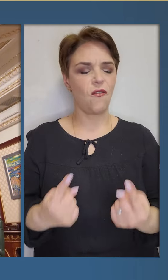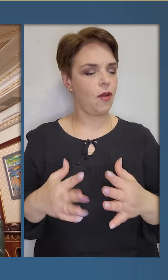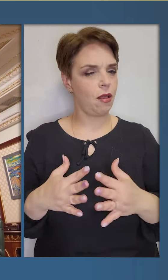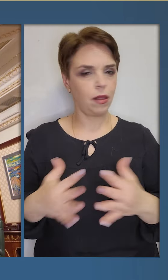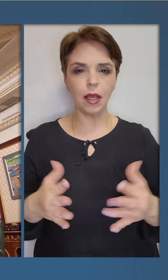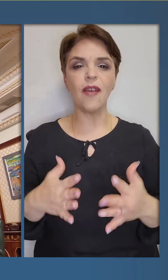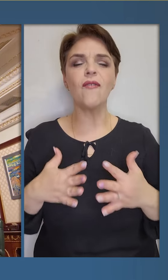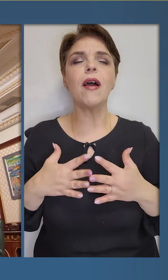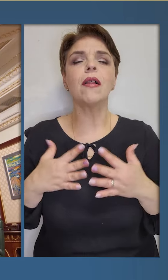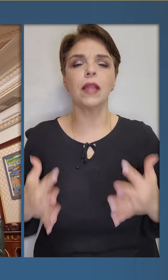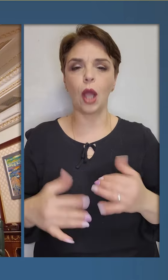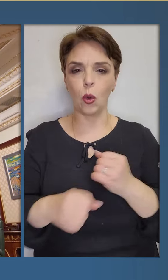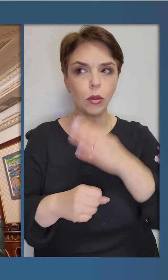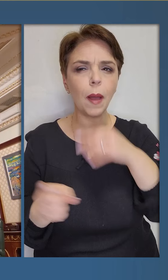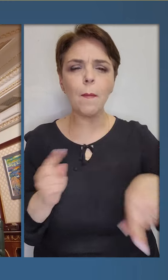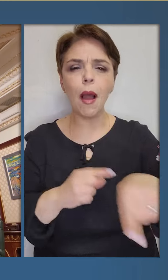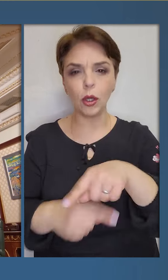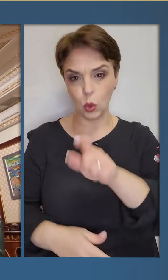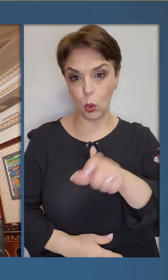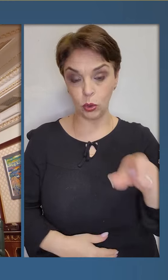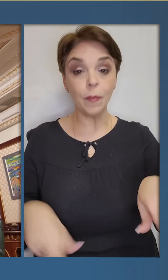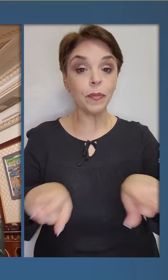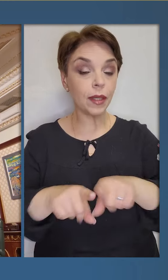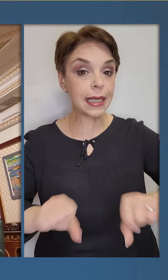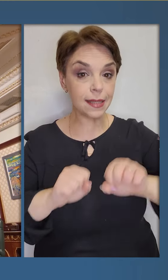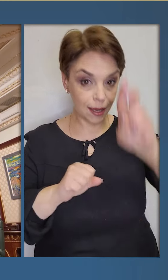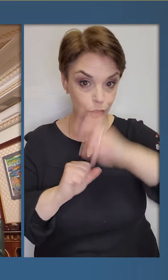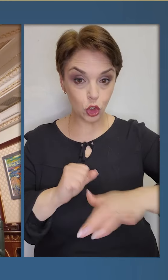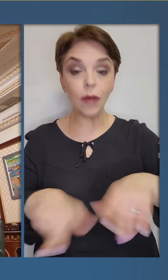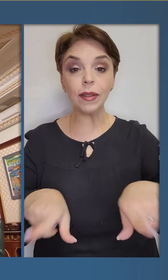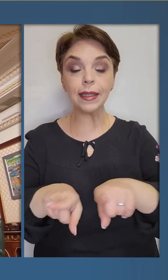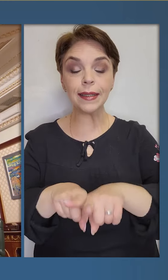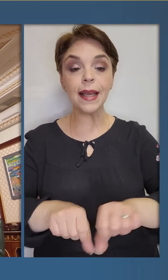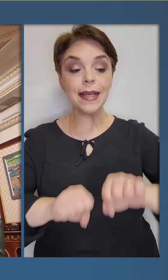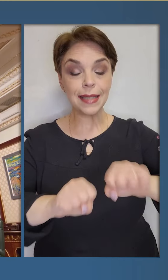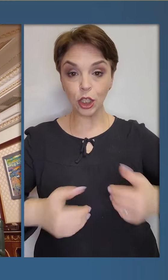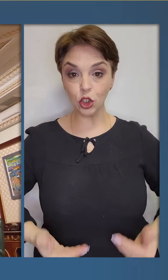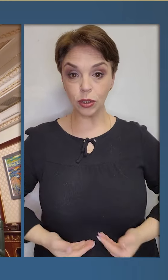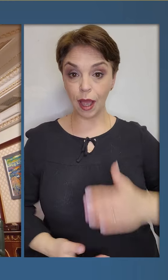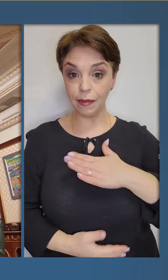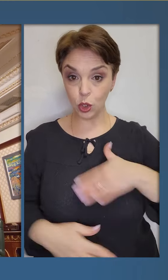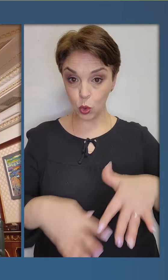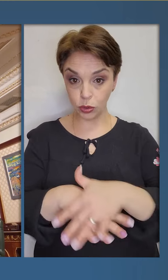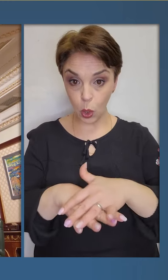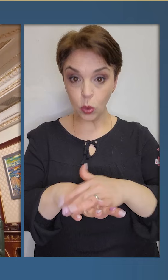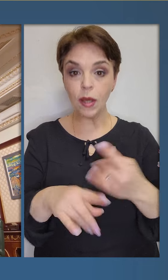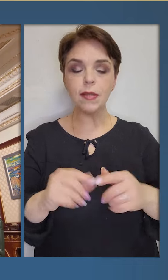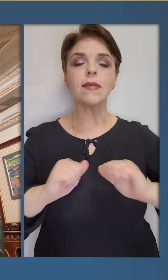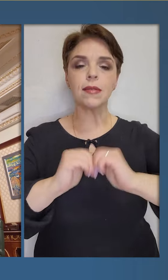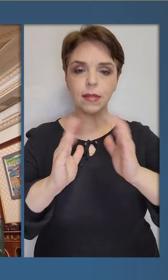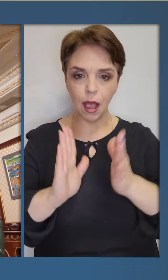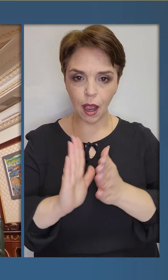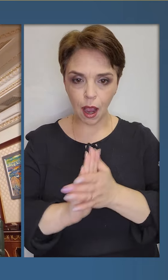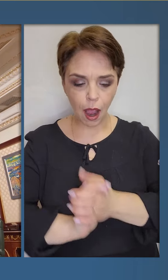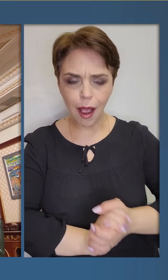це велика велика робота багатьох людей такий захист держави такий захист життя нашого народу -